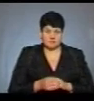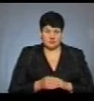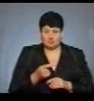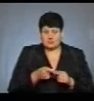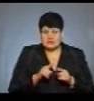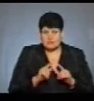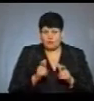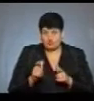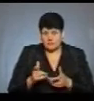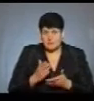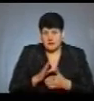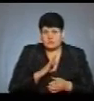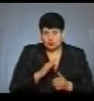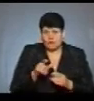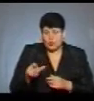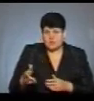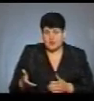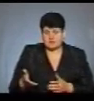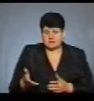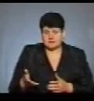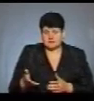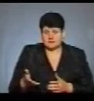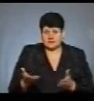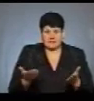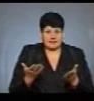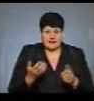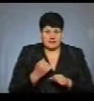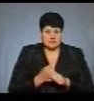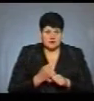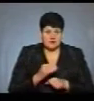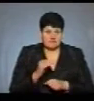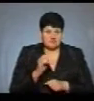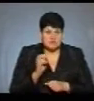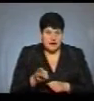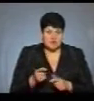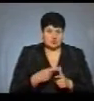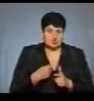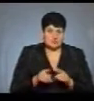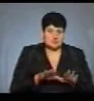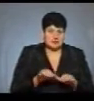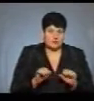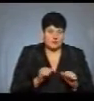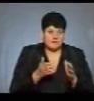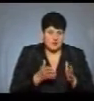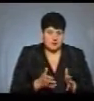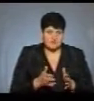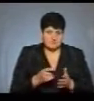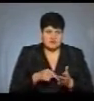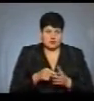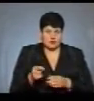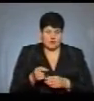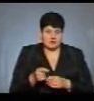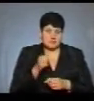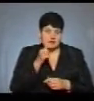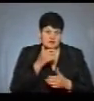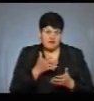ці повідомлення мали би бути вже в людей. Де не спрацював чи ЖЕК, чи місцеве управління міста Тернополя, то я